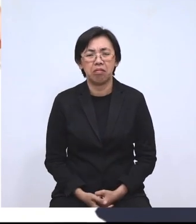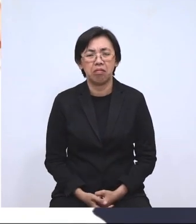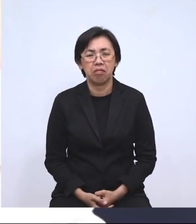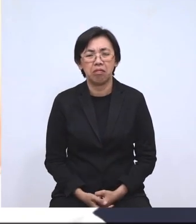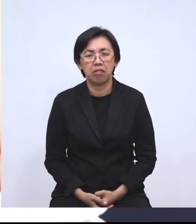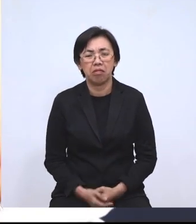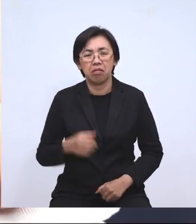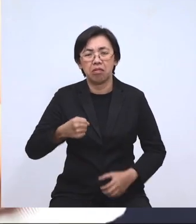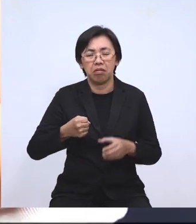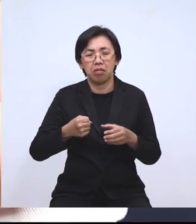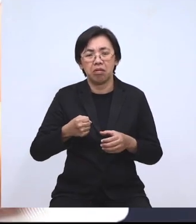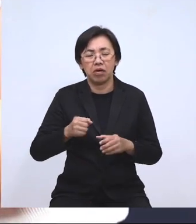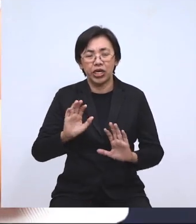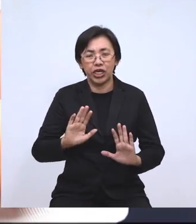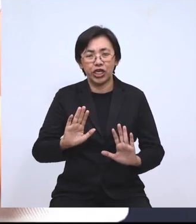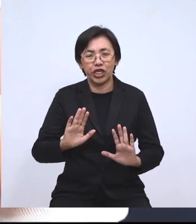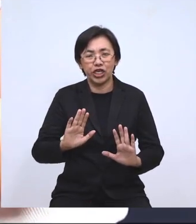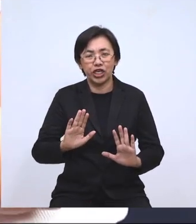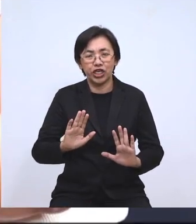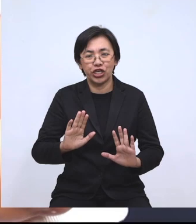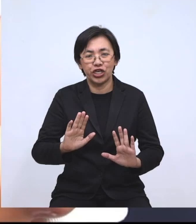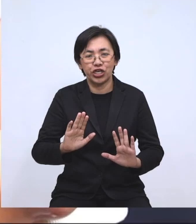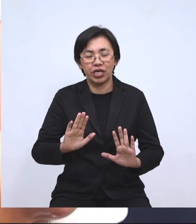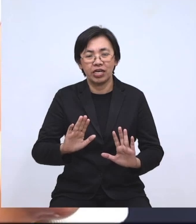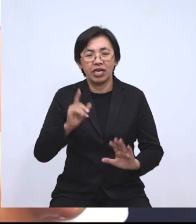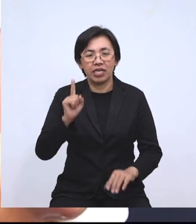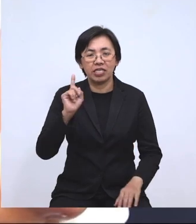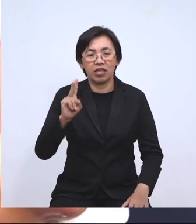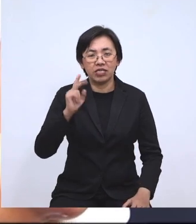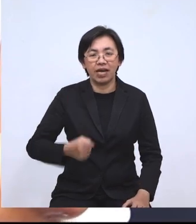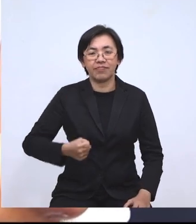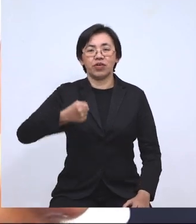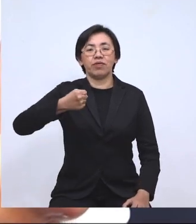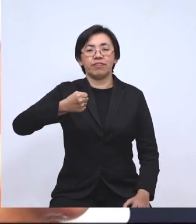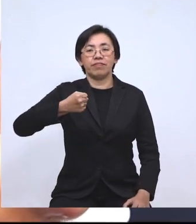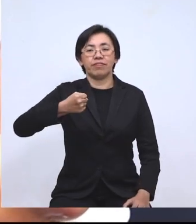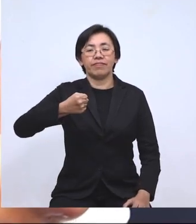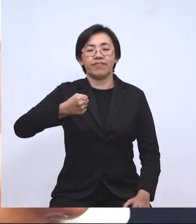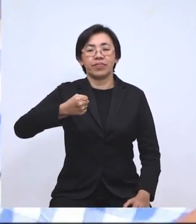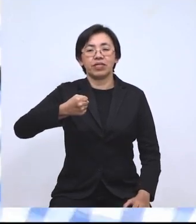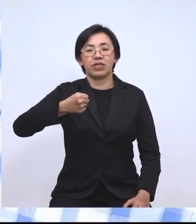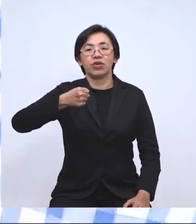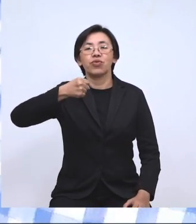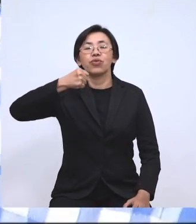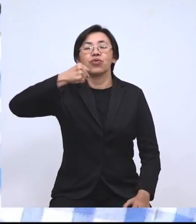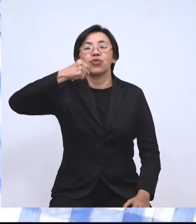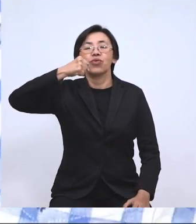หลอดใช่ไหมได้จัดไปเดี๋ยวยังไม่พร้อม1 2 3ยกขึ้นสุด